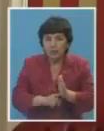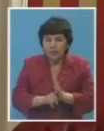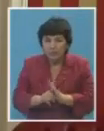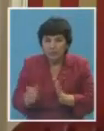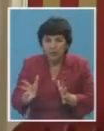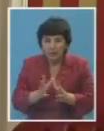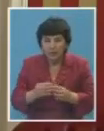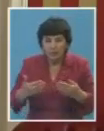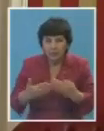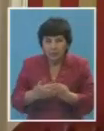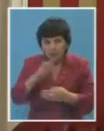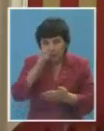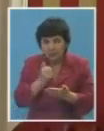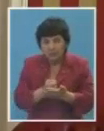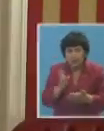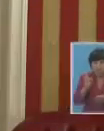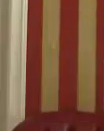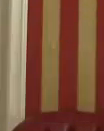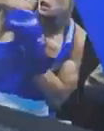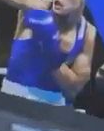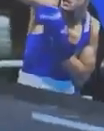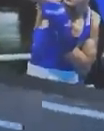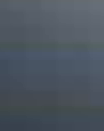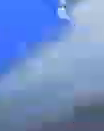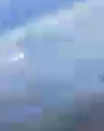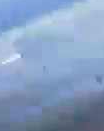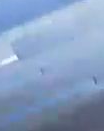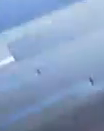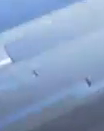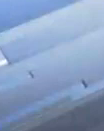ол жаңа елбасымыз Нұрсұлтан Әбішұлы Назарбаевтың еңбегі деп білемін.